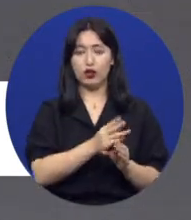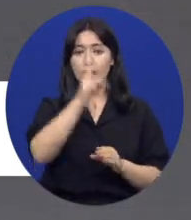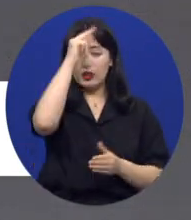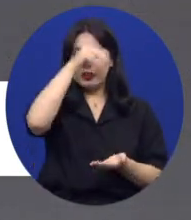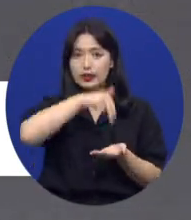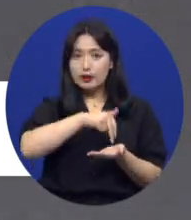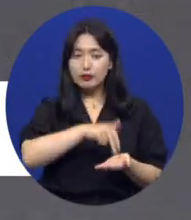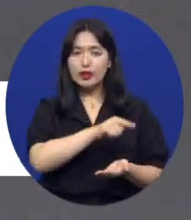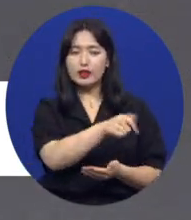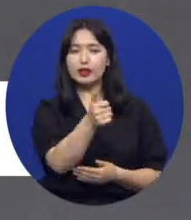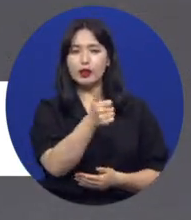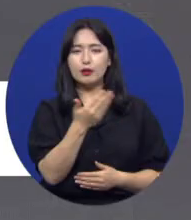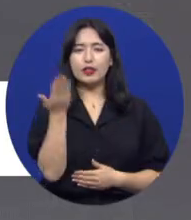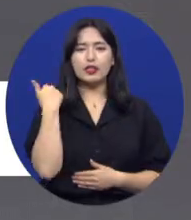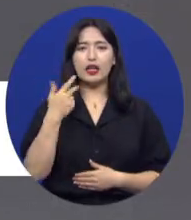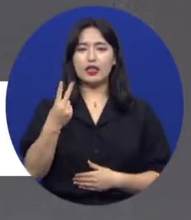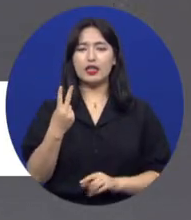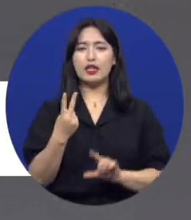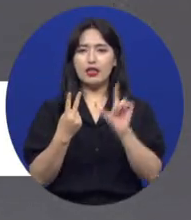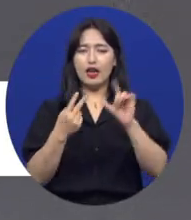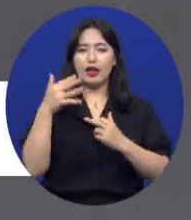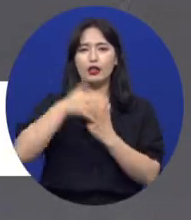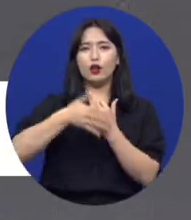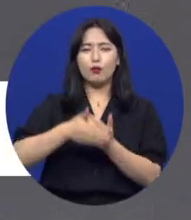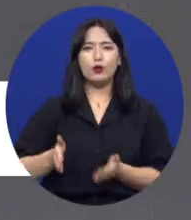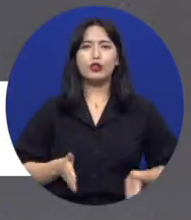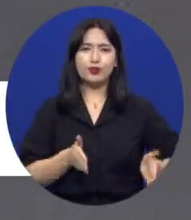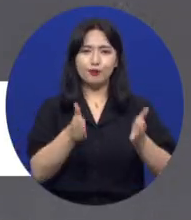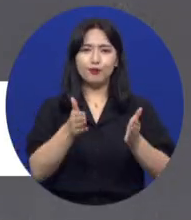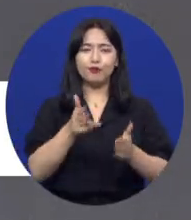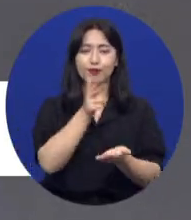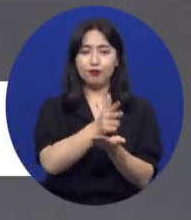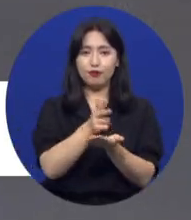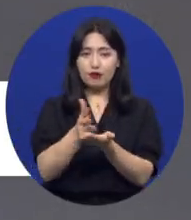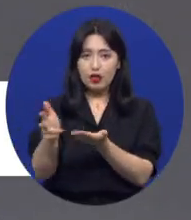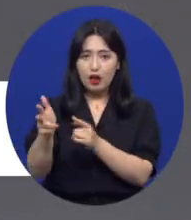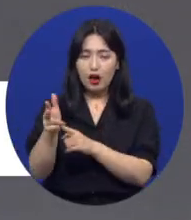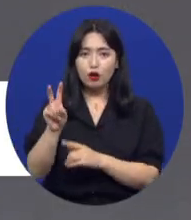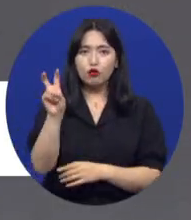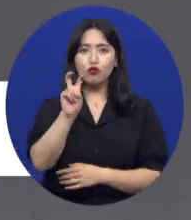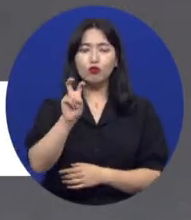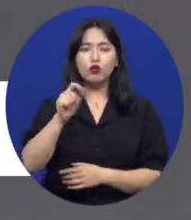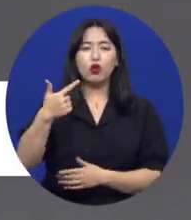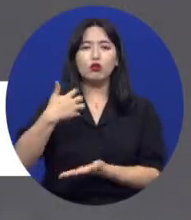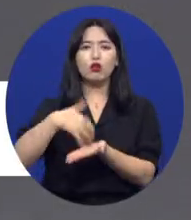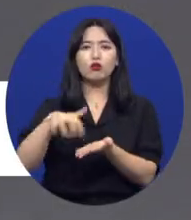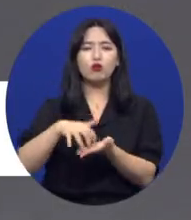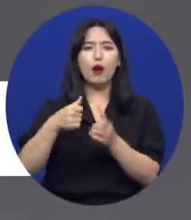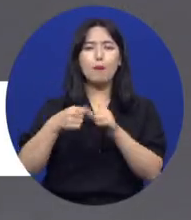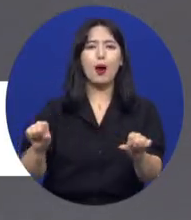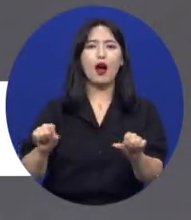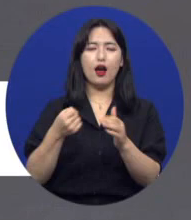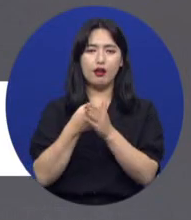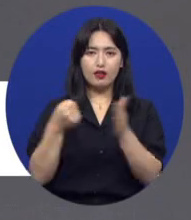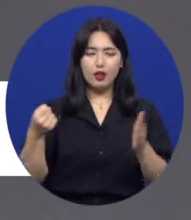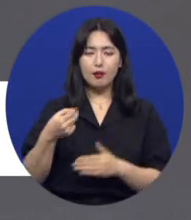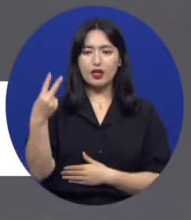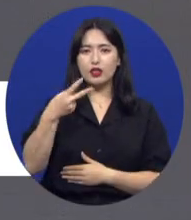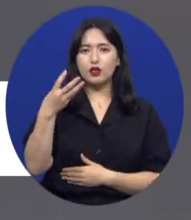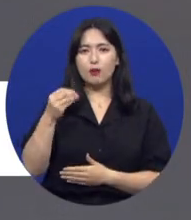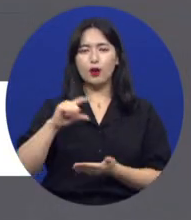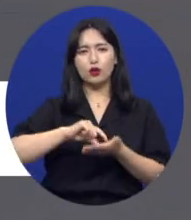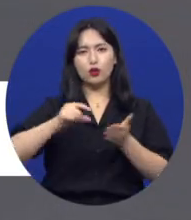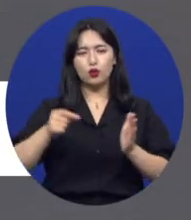이 남성은 지난 2일 서귀포 시내 한 도로에서 주차돼 있던 차량 26대 를 파손에 2천만 원 상당의